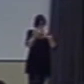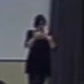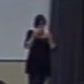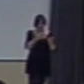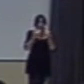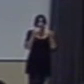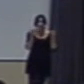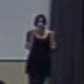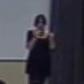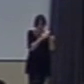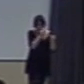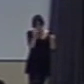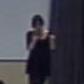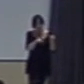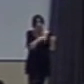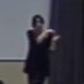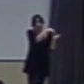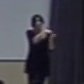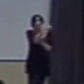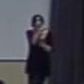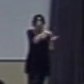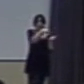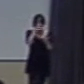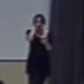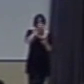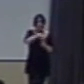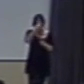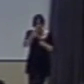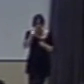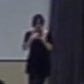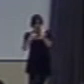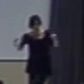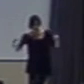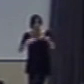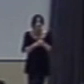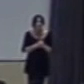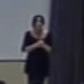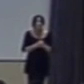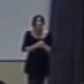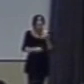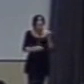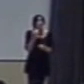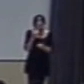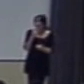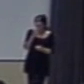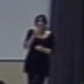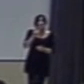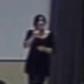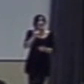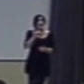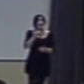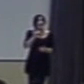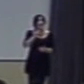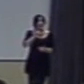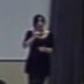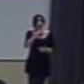dels comentaris d'entrada dels nostres ponents. Començarem amb les reflexions de la Sílvia Cobo. Dèiem en